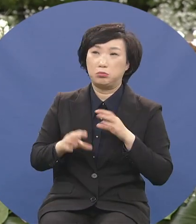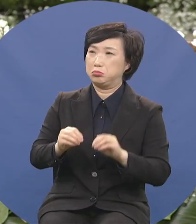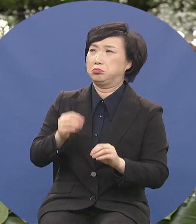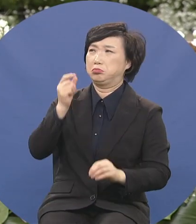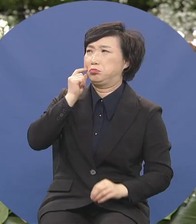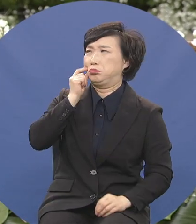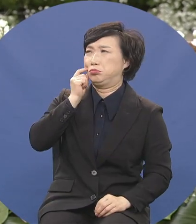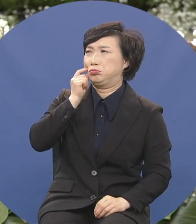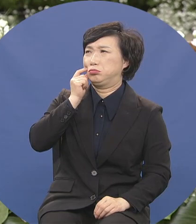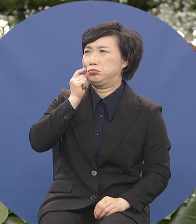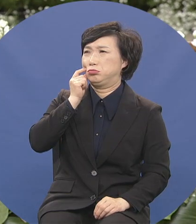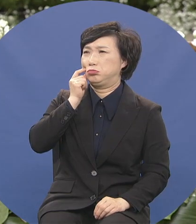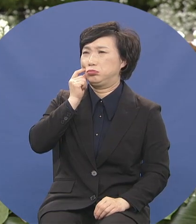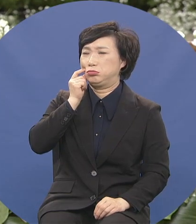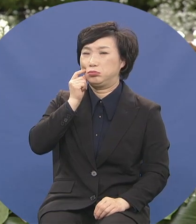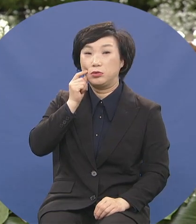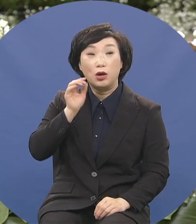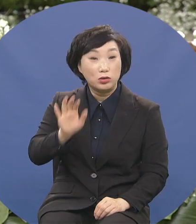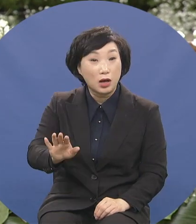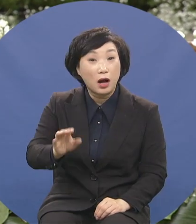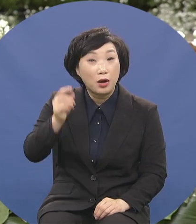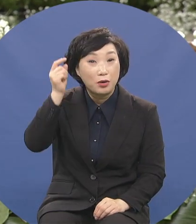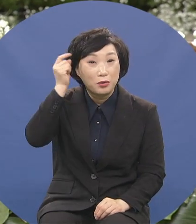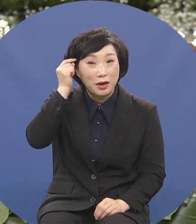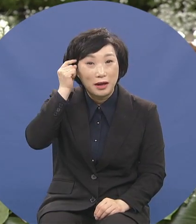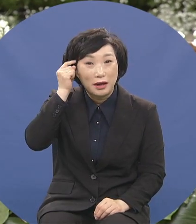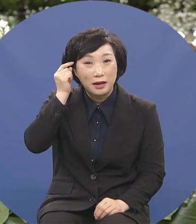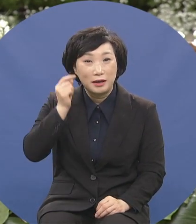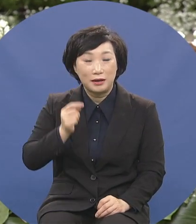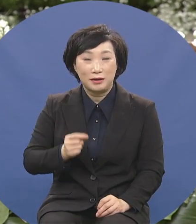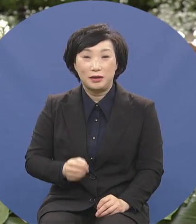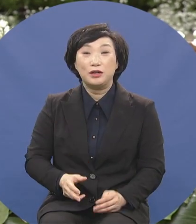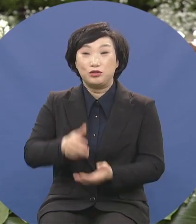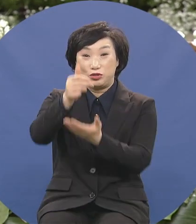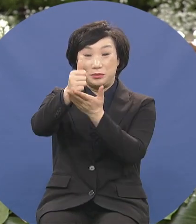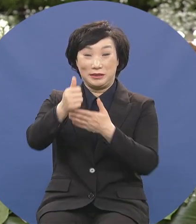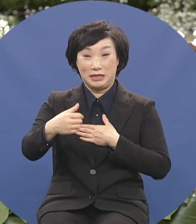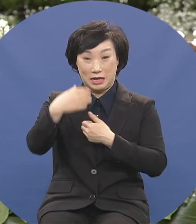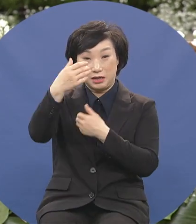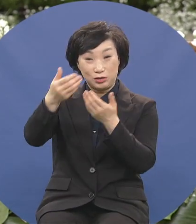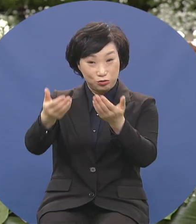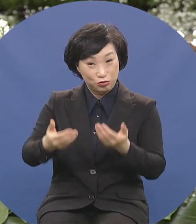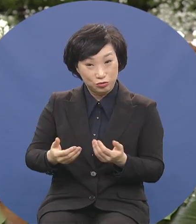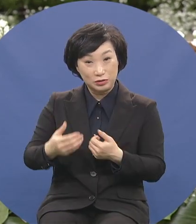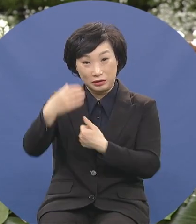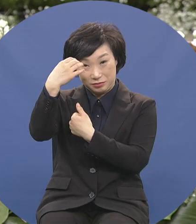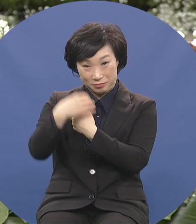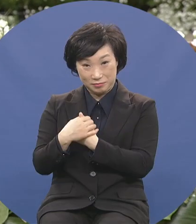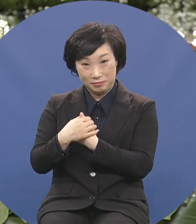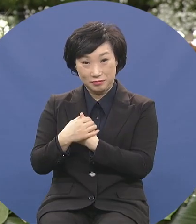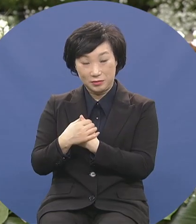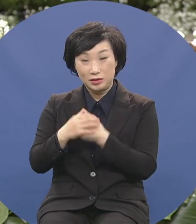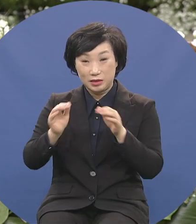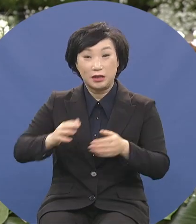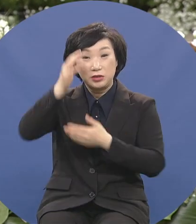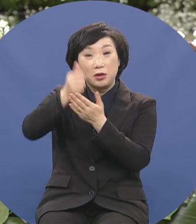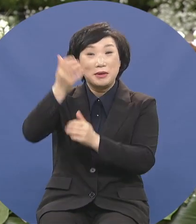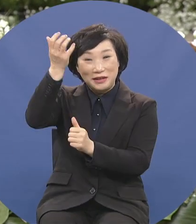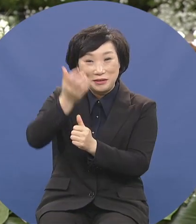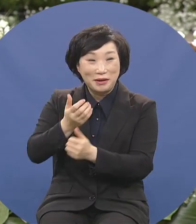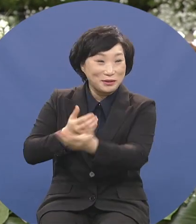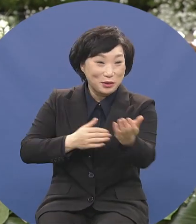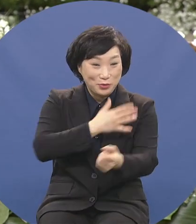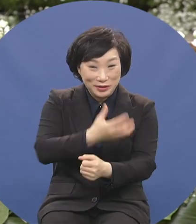없다. 왜? 주가 내게 주신 사명, 성령이